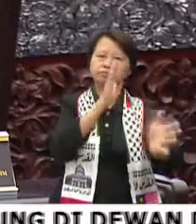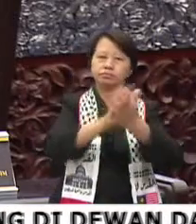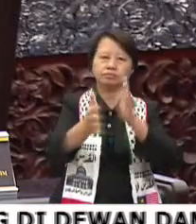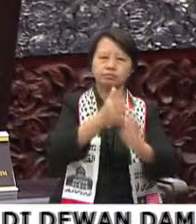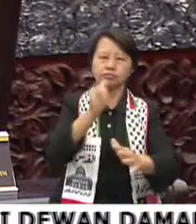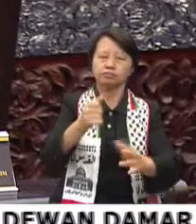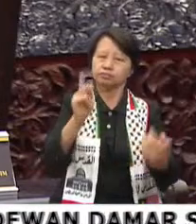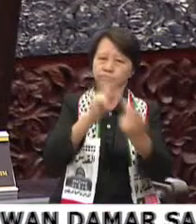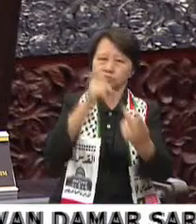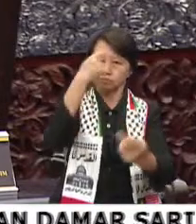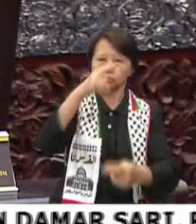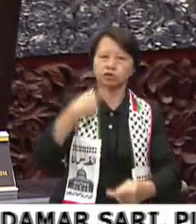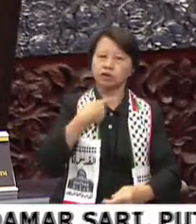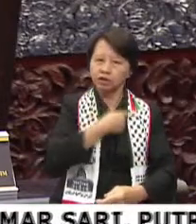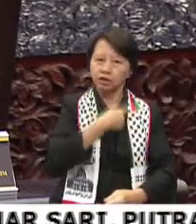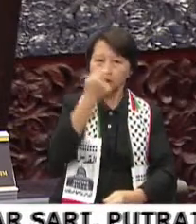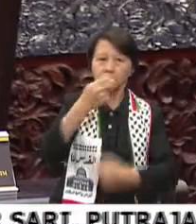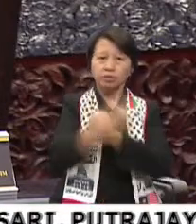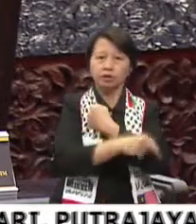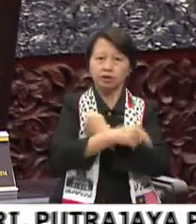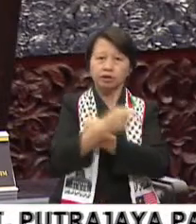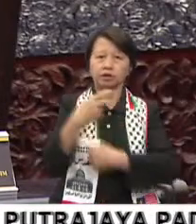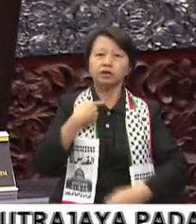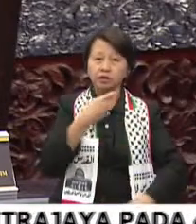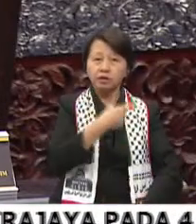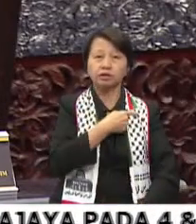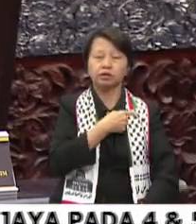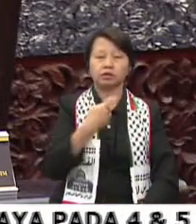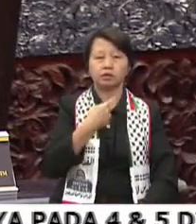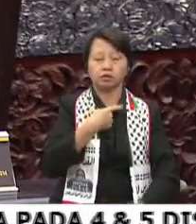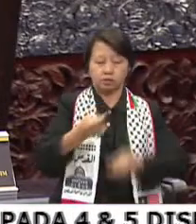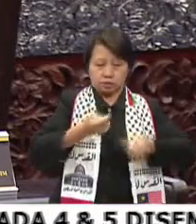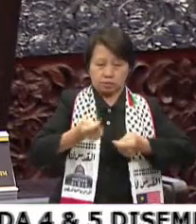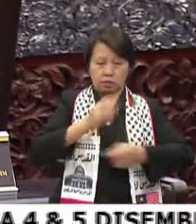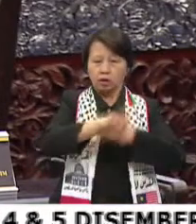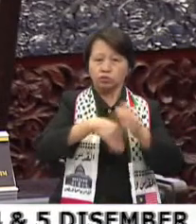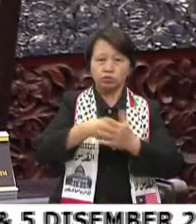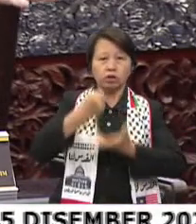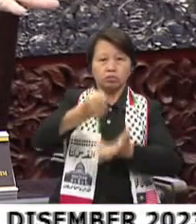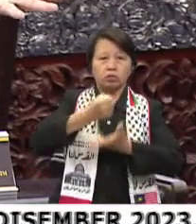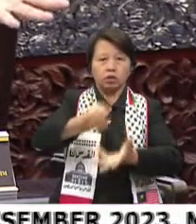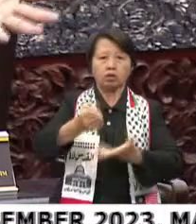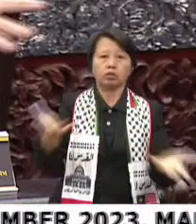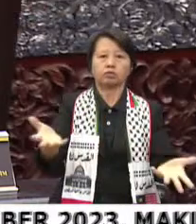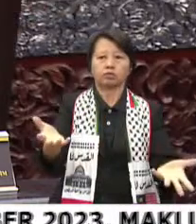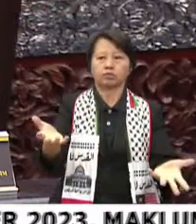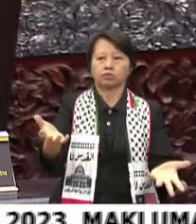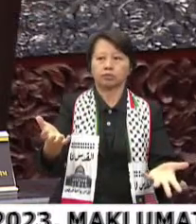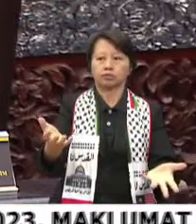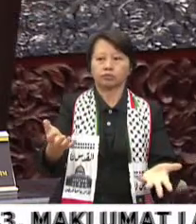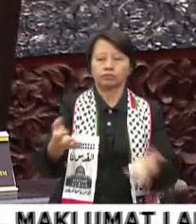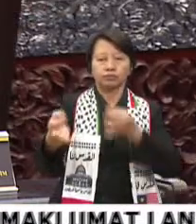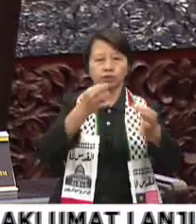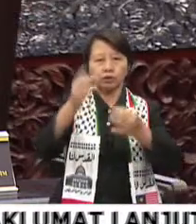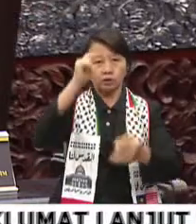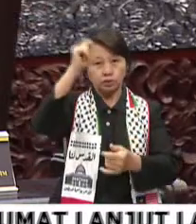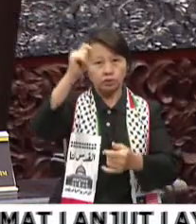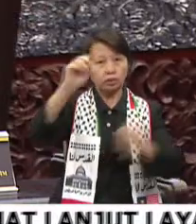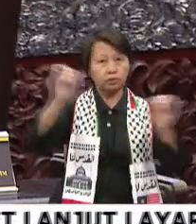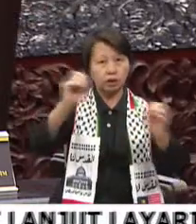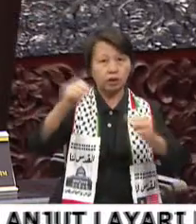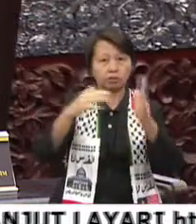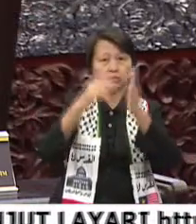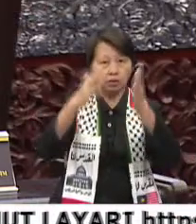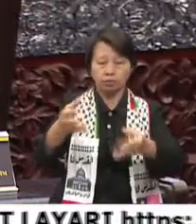sewajarnya kepada kami sebab negeri-negeri kami yang kitaintah semua kita bagi pertukan Terengganu yang tidak ada